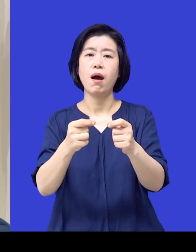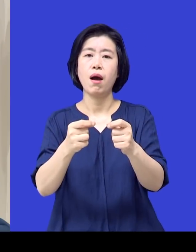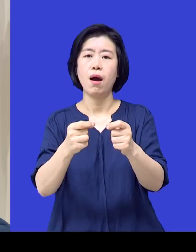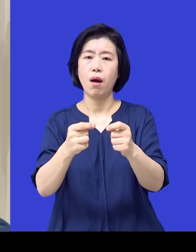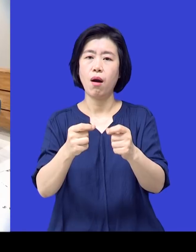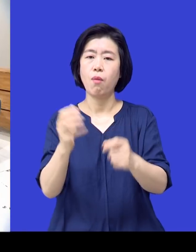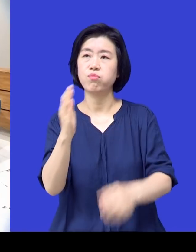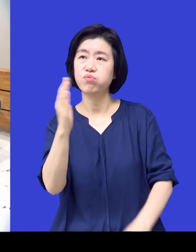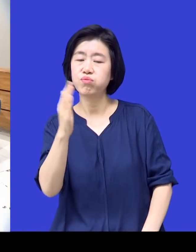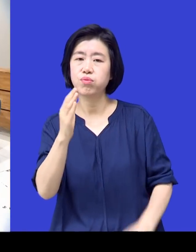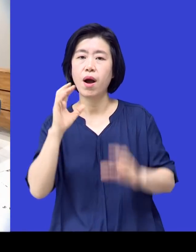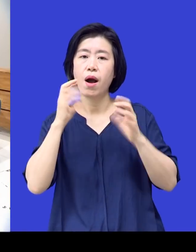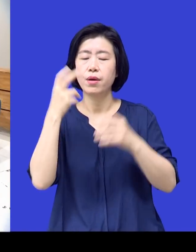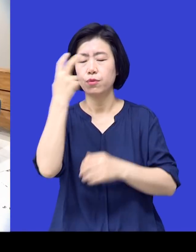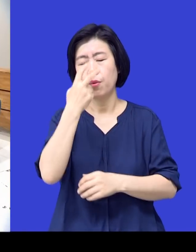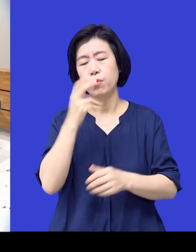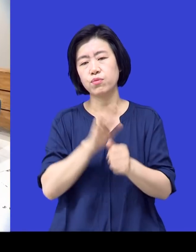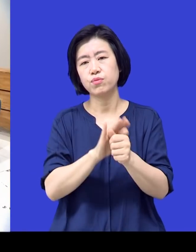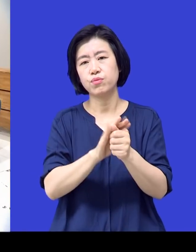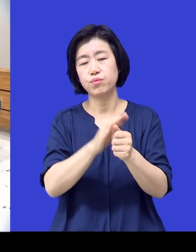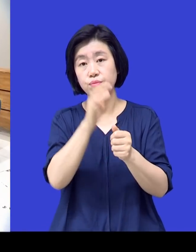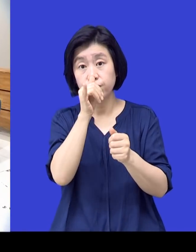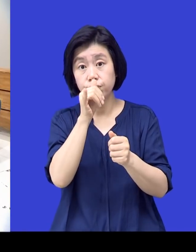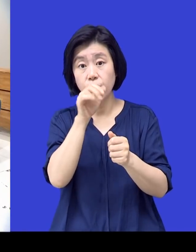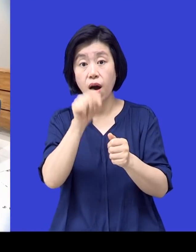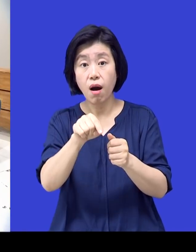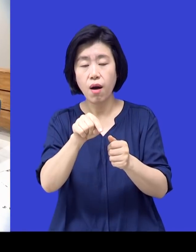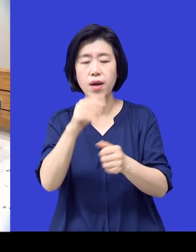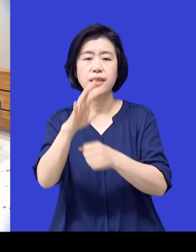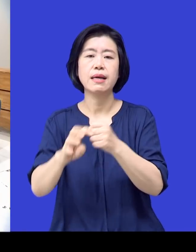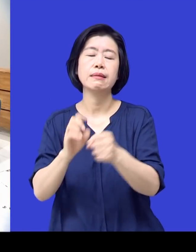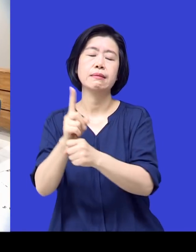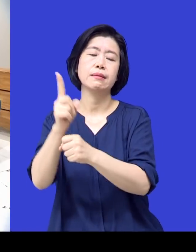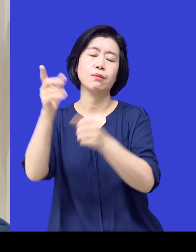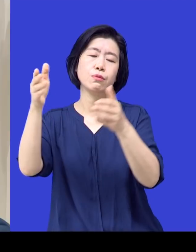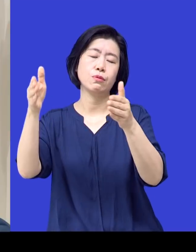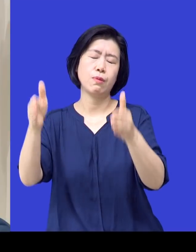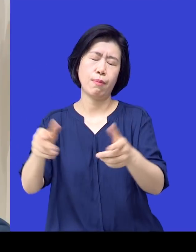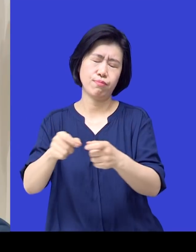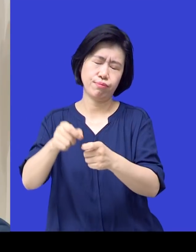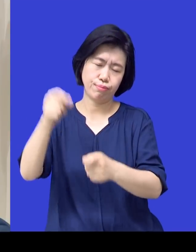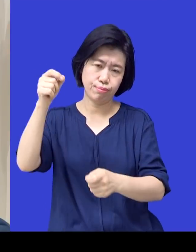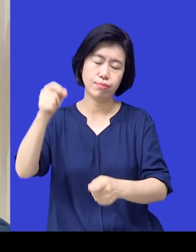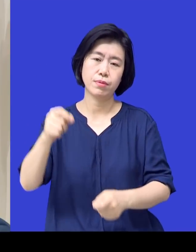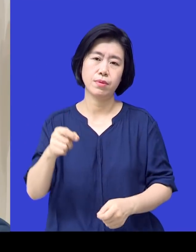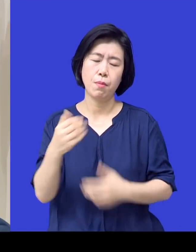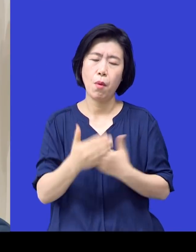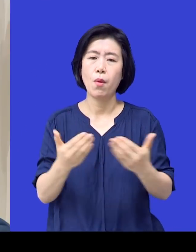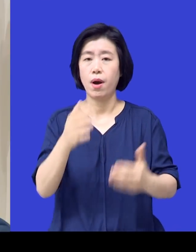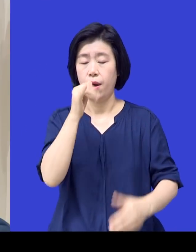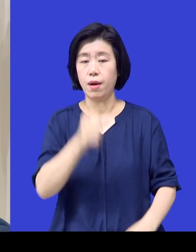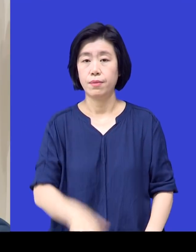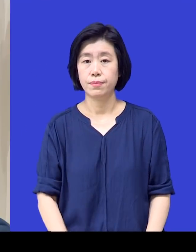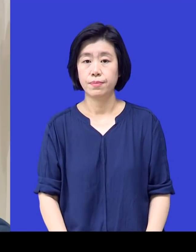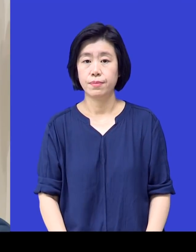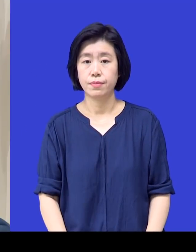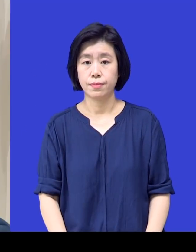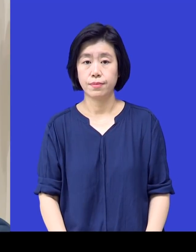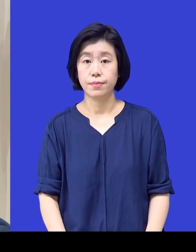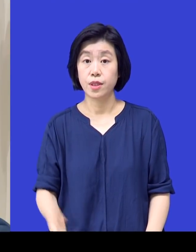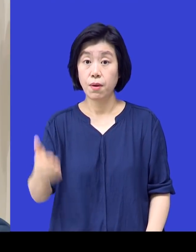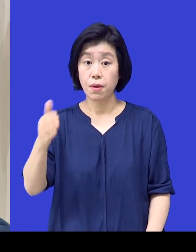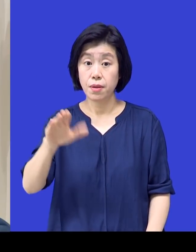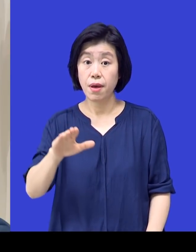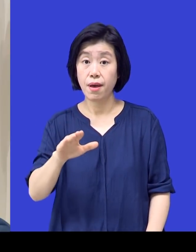했는데 우리는 몰랐던 것을. 그러니까 컴패션의 이름을 드러내지 않고 한 것이죠. 네, 그러니까 지금 또 예. 컴패션이 현지에 가면